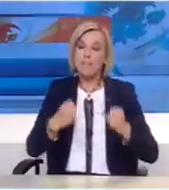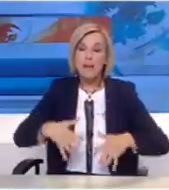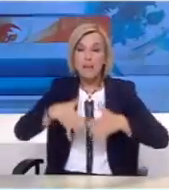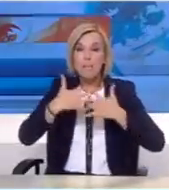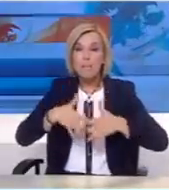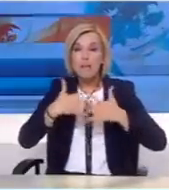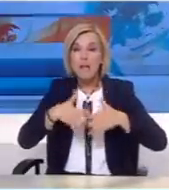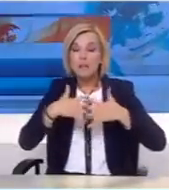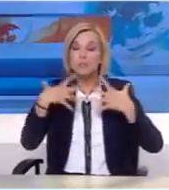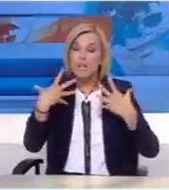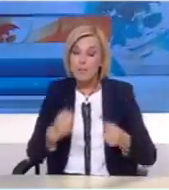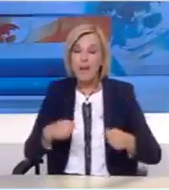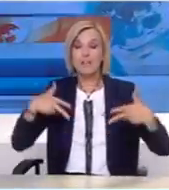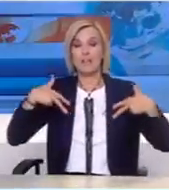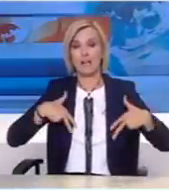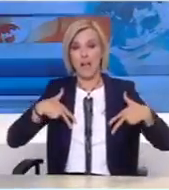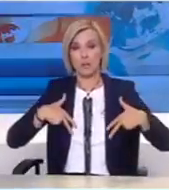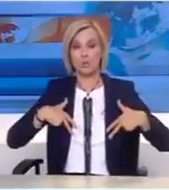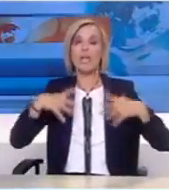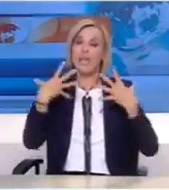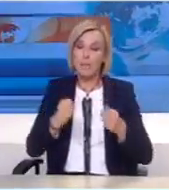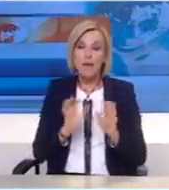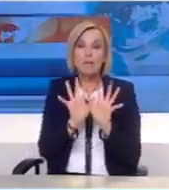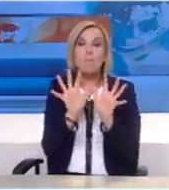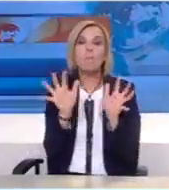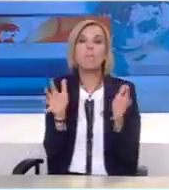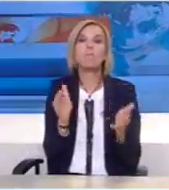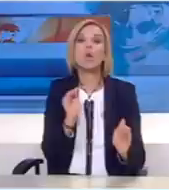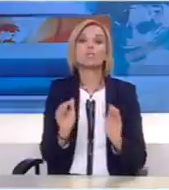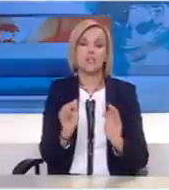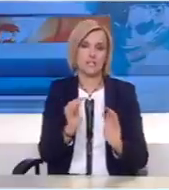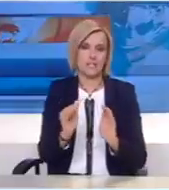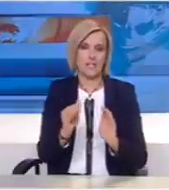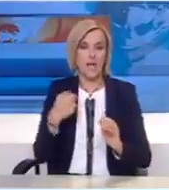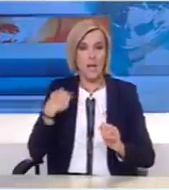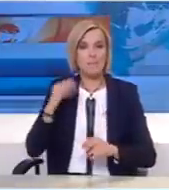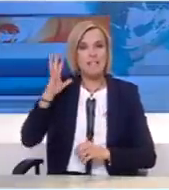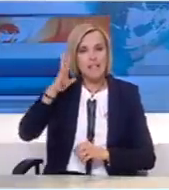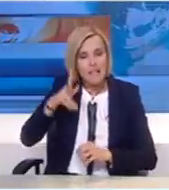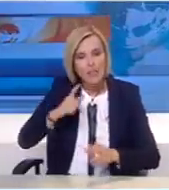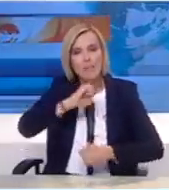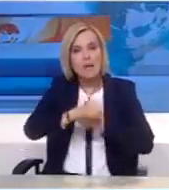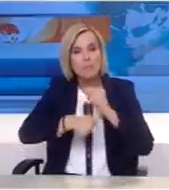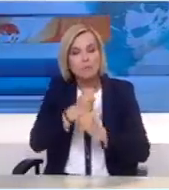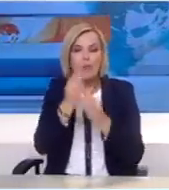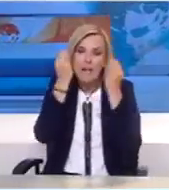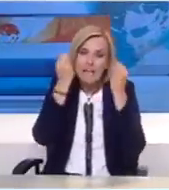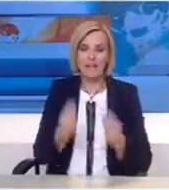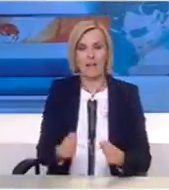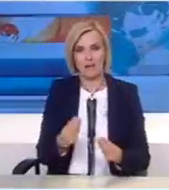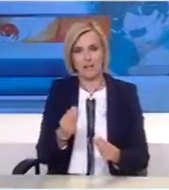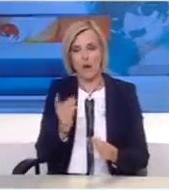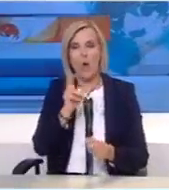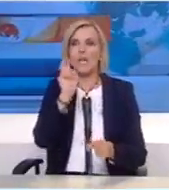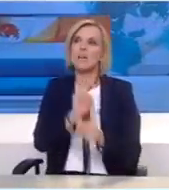αυτούς δημιουργεί μια ομπρέλα προστασίας. Και αυτό είναι μεγάλο στοίχημα. Προσπαθούμε κάθε μέρα να γινόμαστε καλύτεροι. Προσπαθούμε να μην αφήσουμε τίποτα στην τύχη